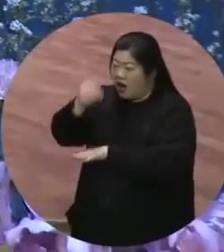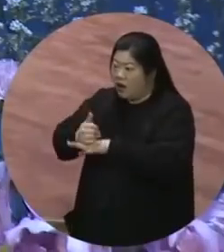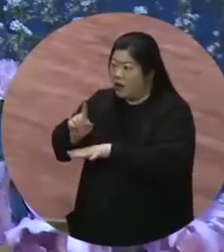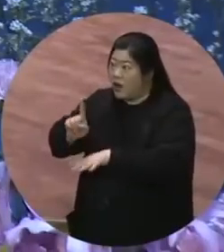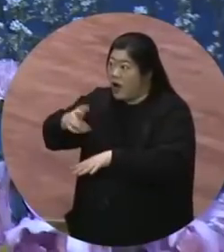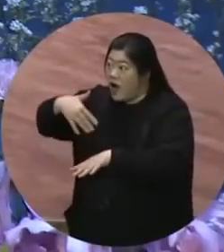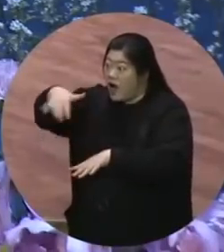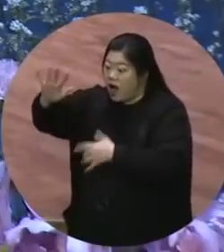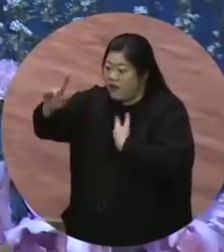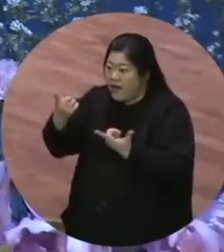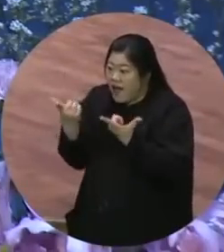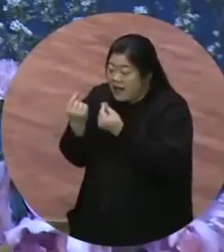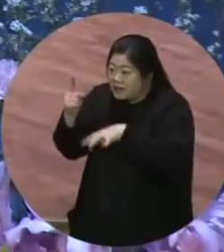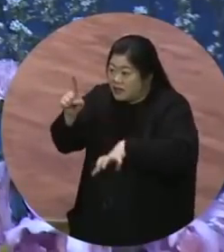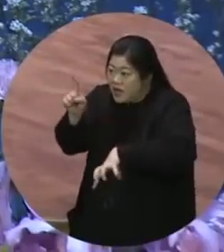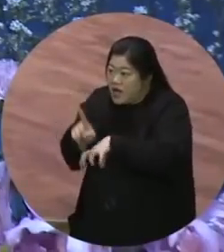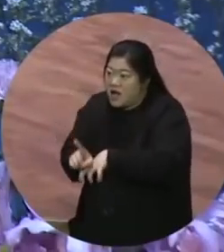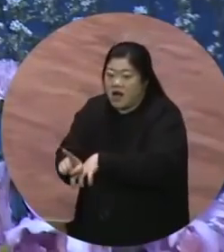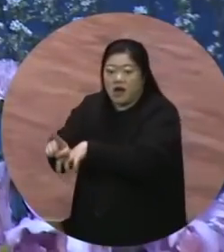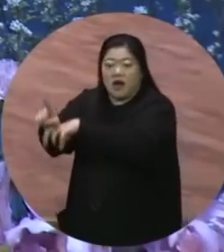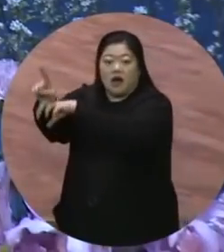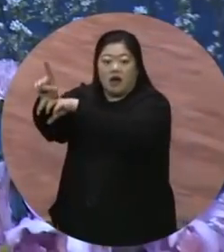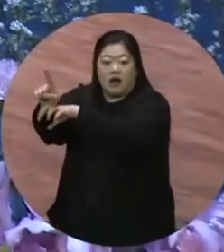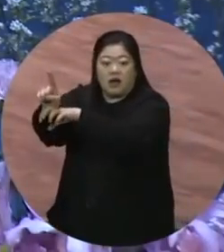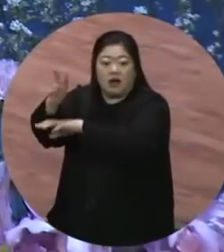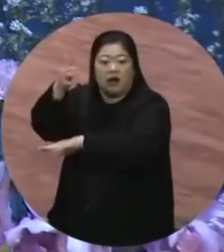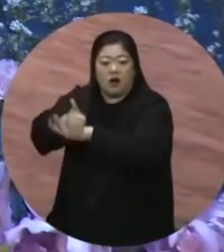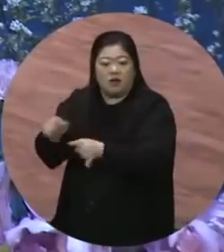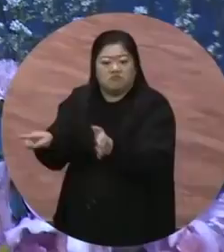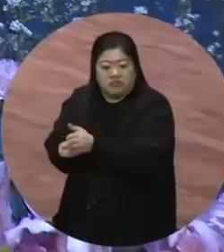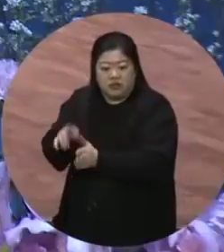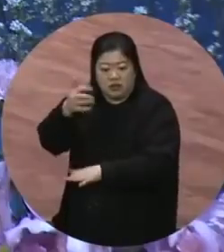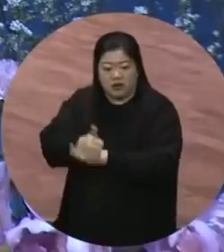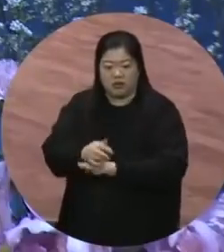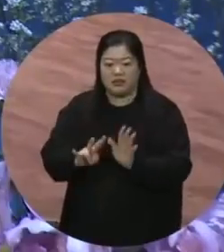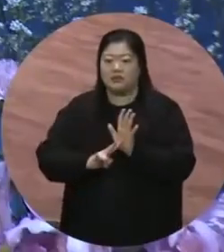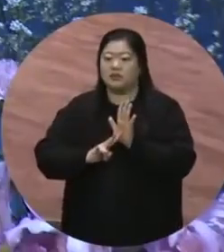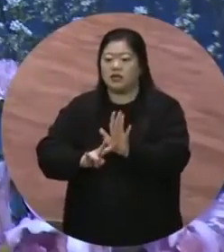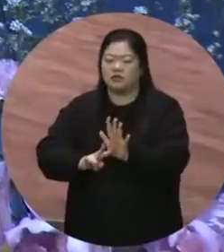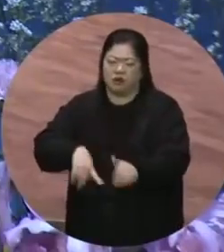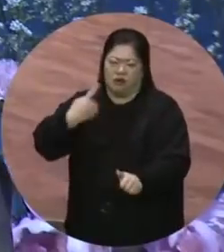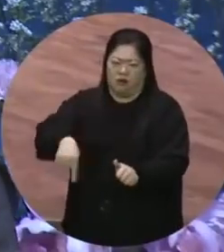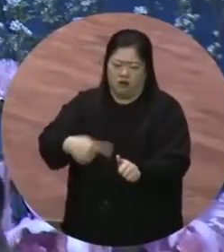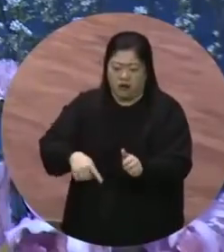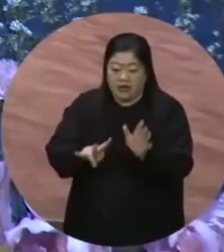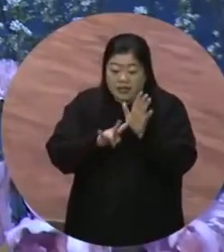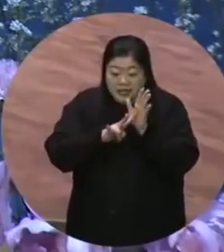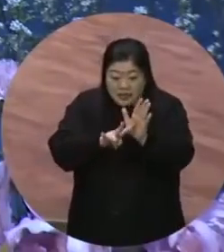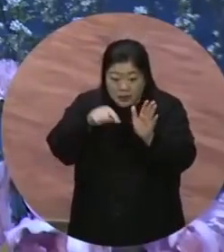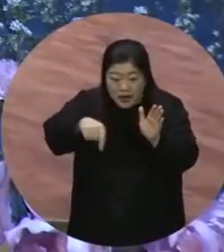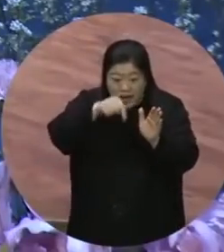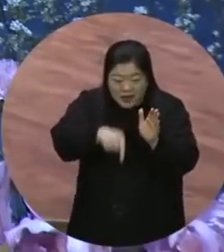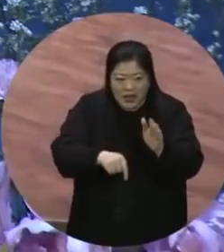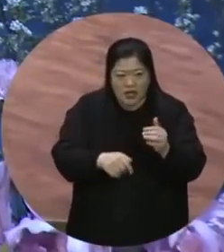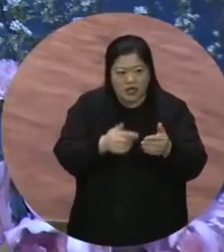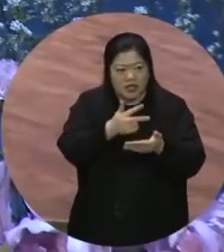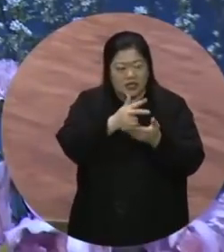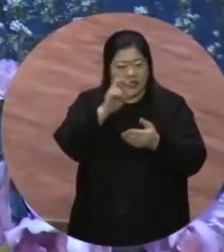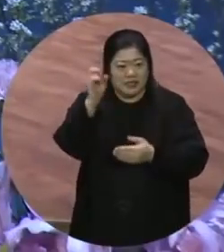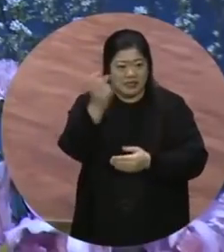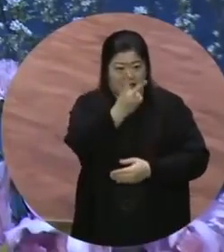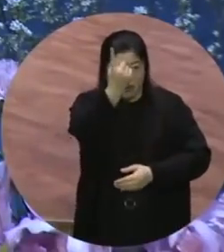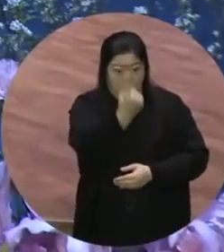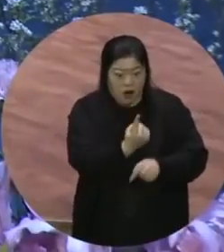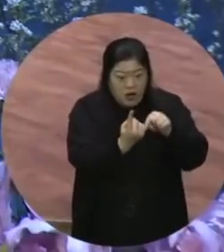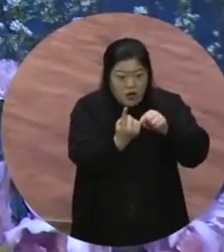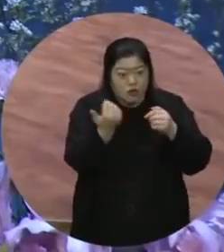교리대로 그렇게 해석을 하고 요한 계시록을 교주 이만희에 꽤 맞춰가지고 해석을 해서